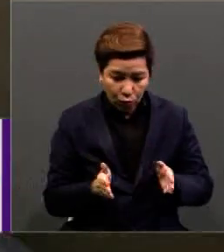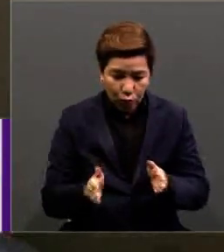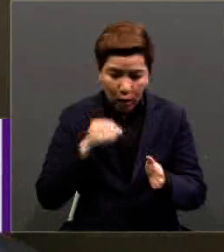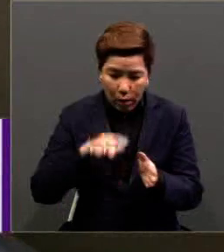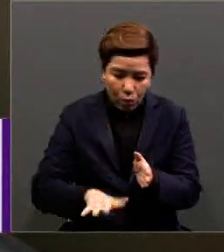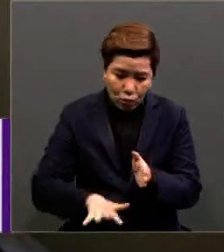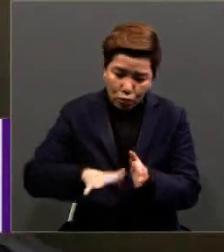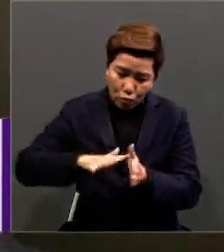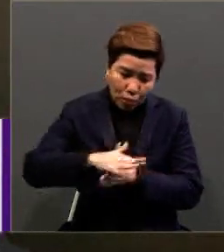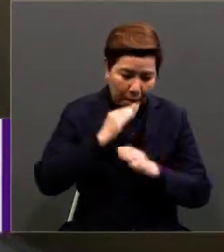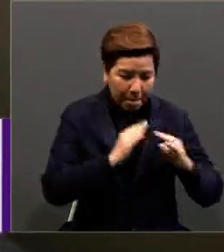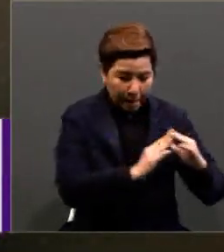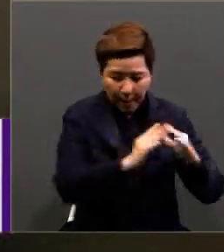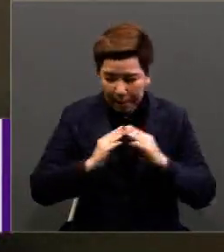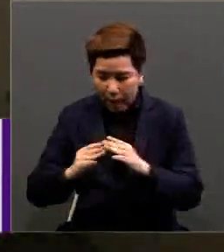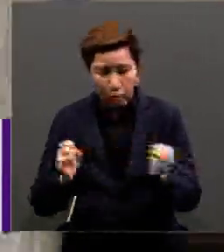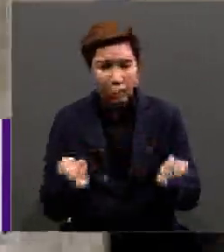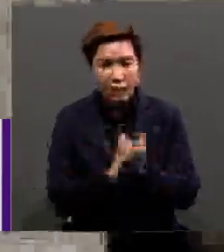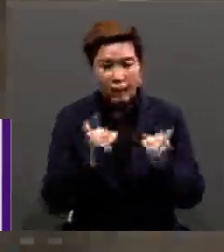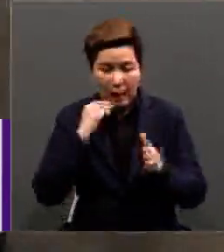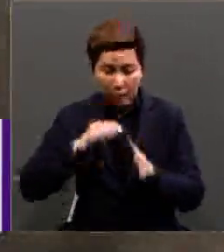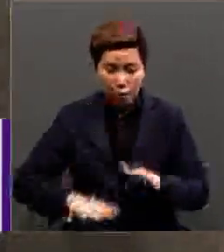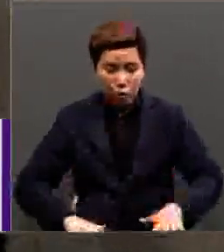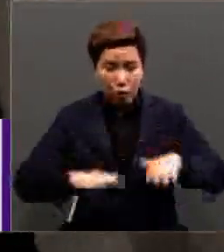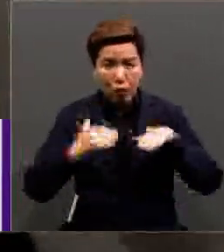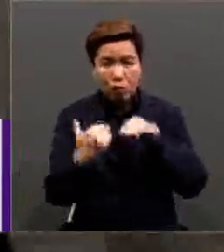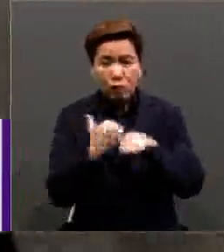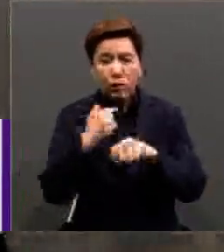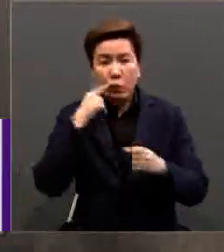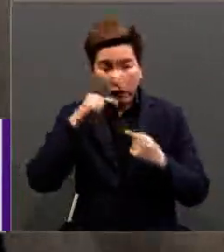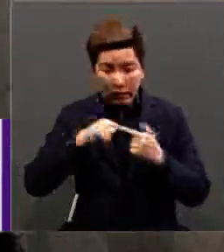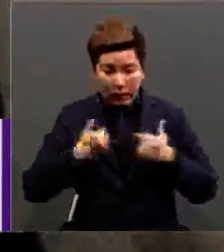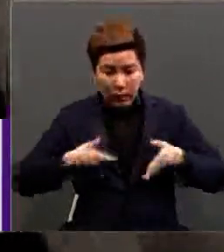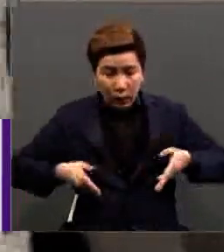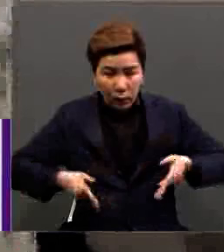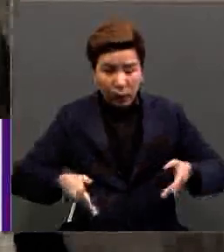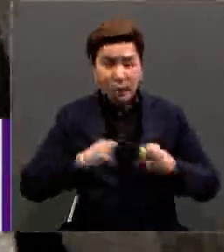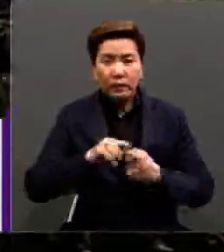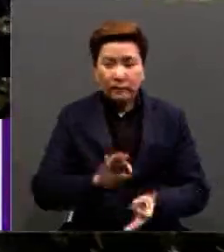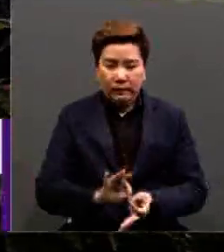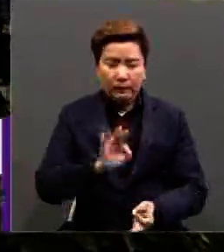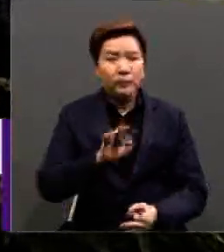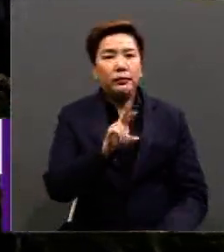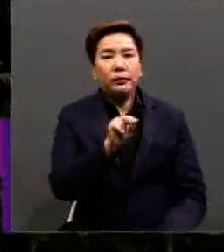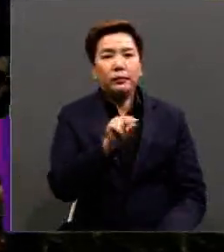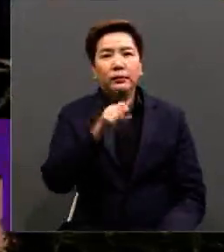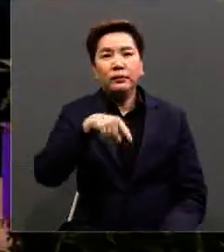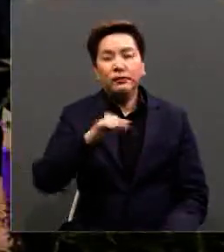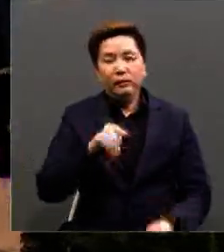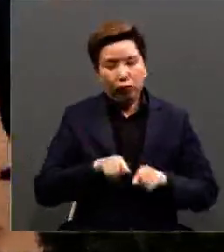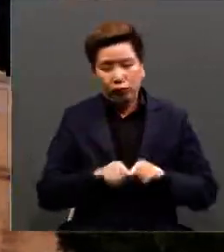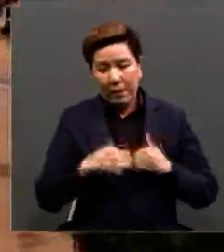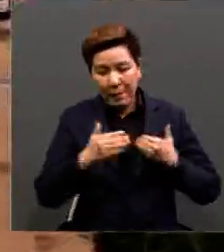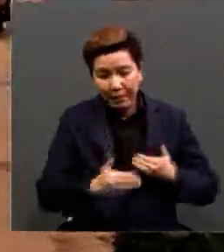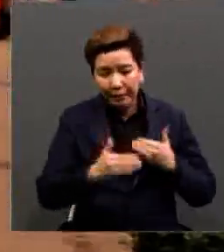ำทุกปีปีนี้เนี่ยปริมาณน้ำล้นตลิ่งไหลเข้าท่วมถนนเนี่ยเฉพาะบริเวณถนนนะครับสูงประมาณ30เซนติเมตรแล้วท่วม